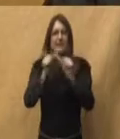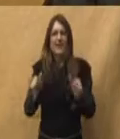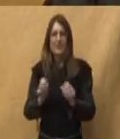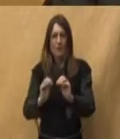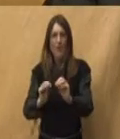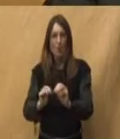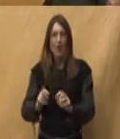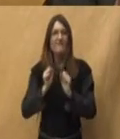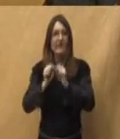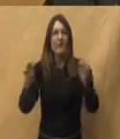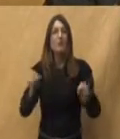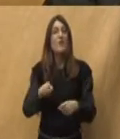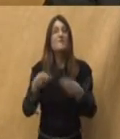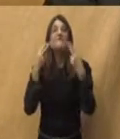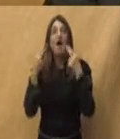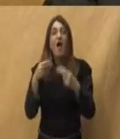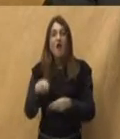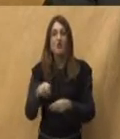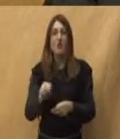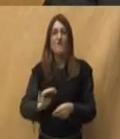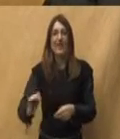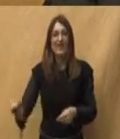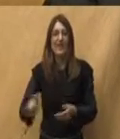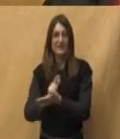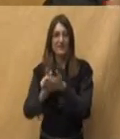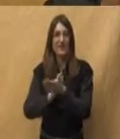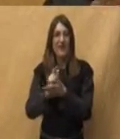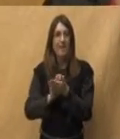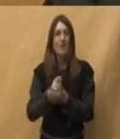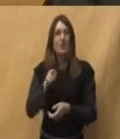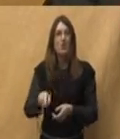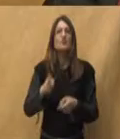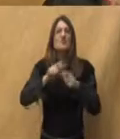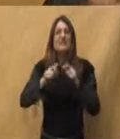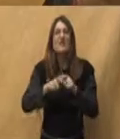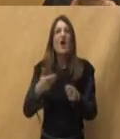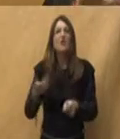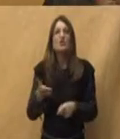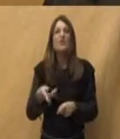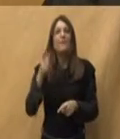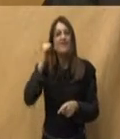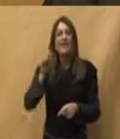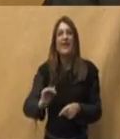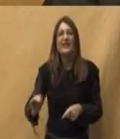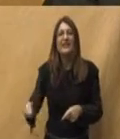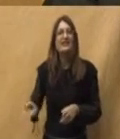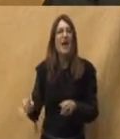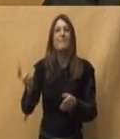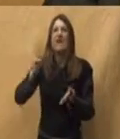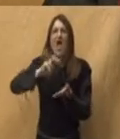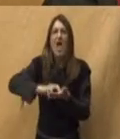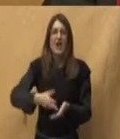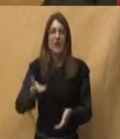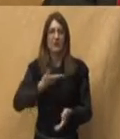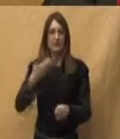odgoj jako važan upravo u tom ključnom dječjem periodu. Dakle, to su sve čimbenici koji doprinose da djeca prerano